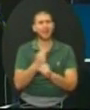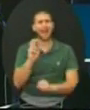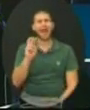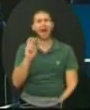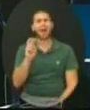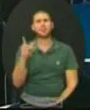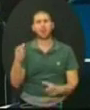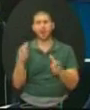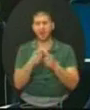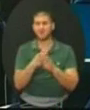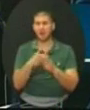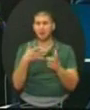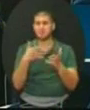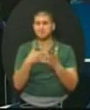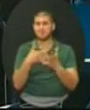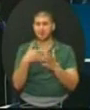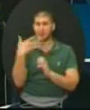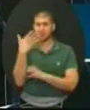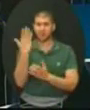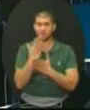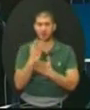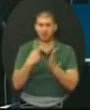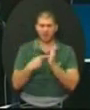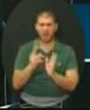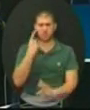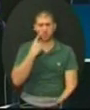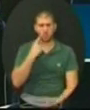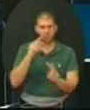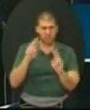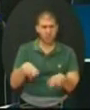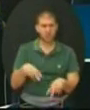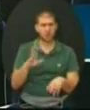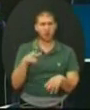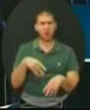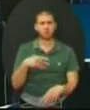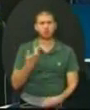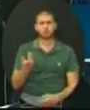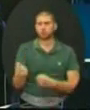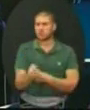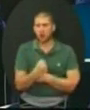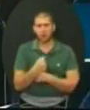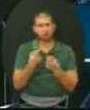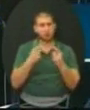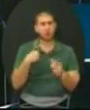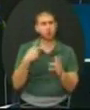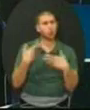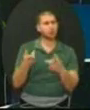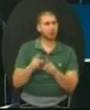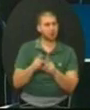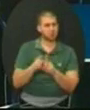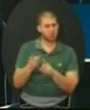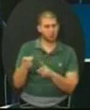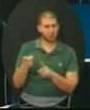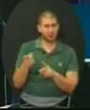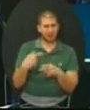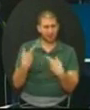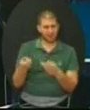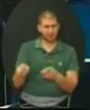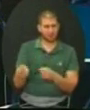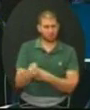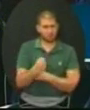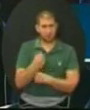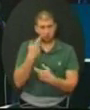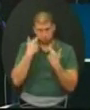חברה שמבקר המדינה הצביעה לו פעם אחת על השחיתויות, על השערוריות וכדומה, ואנחנו נותנים לחתול לשמור על השמנת,